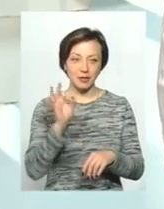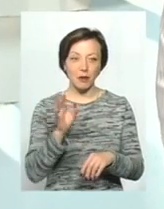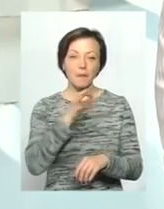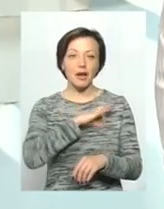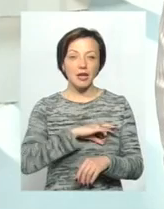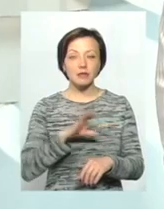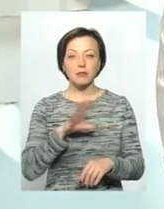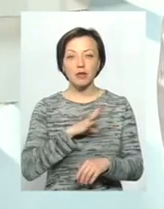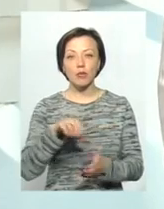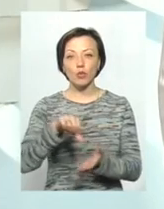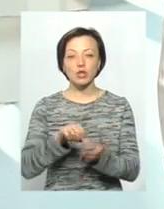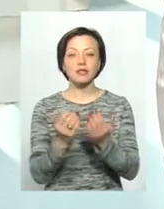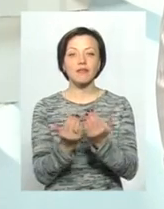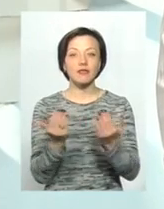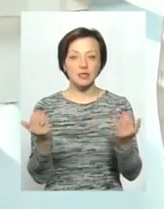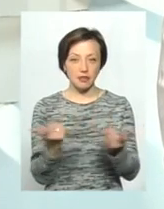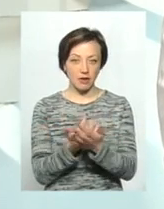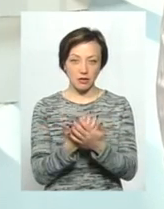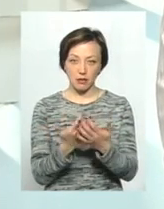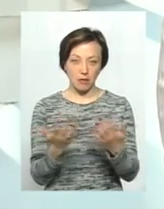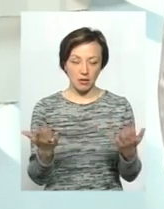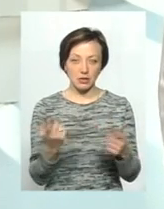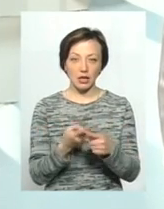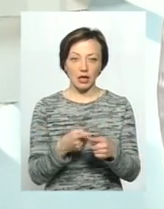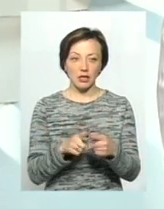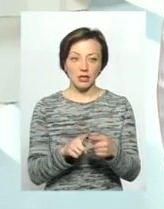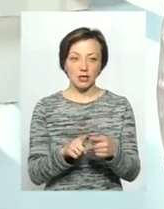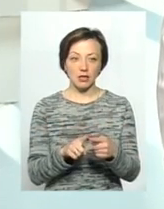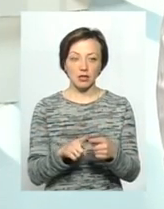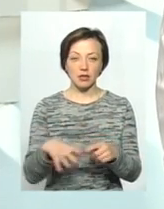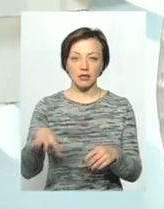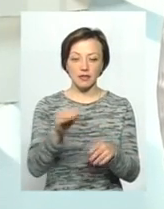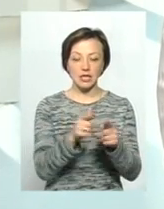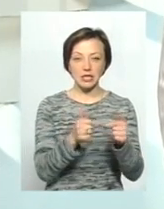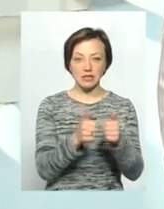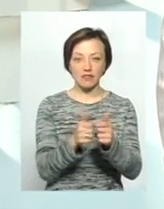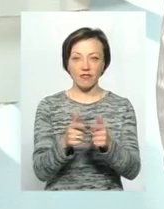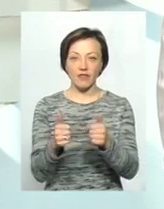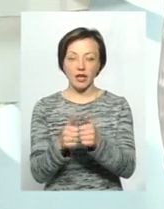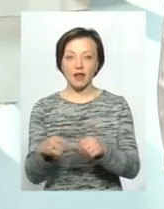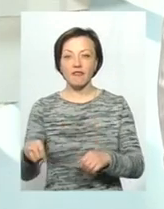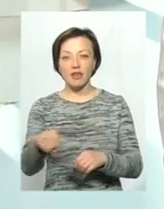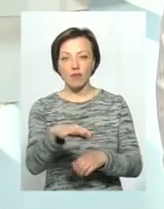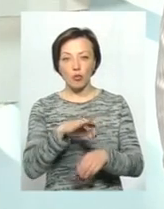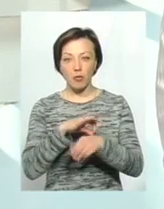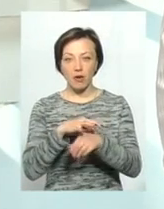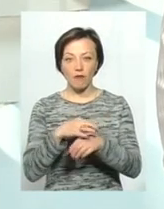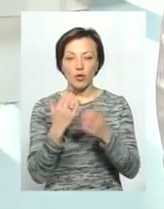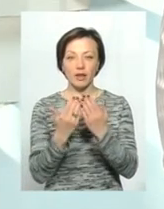полезним було б участие в виставках різнообразних. Це зі всіх сфер практично і в Європі проводять виставки.